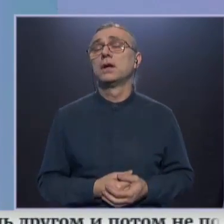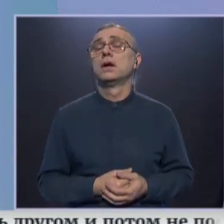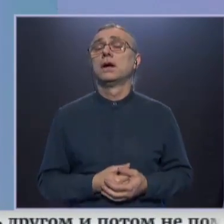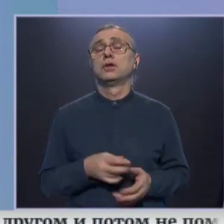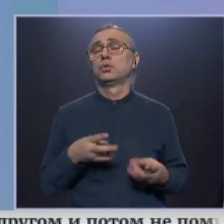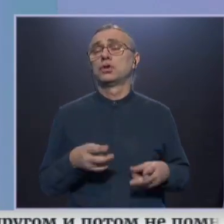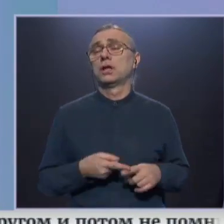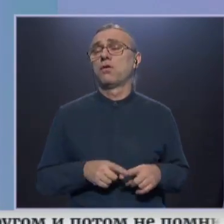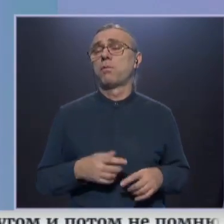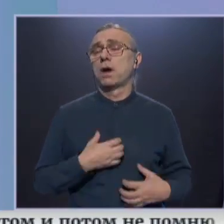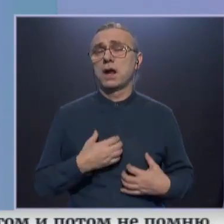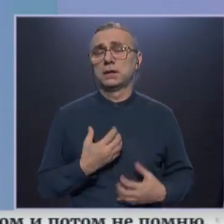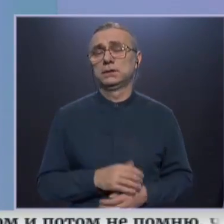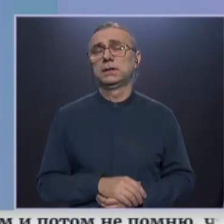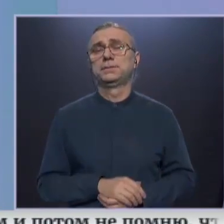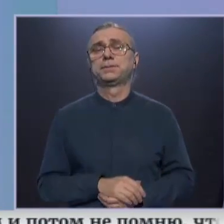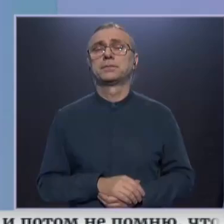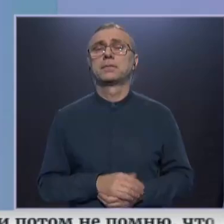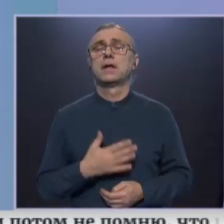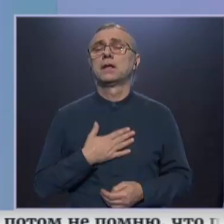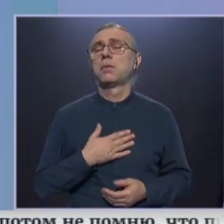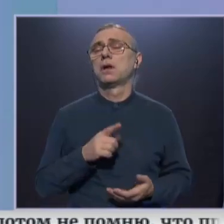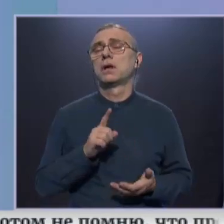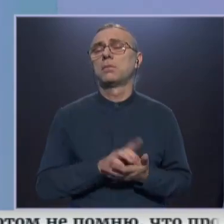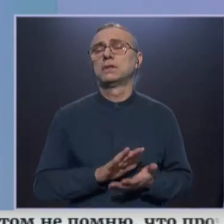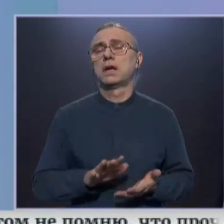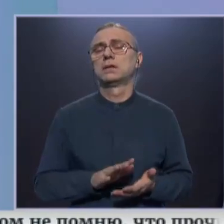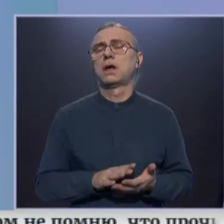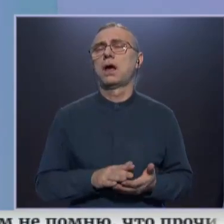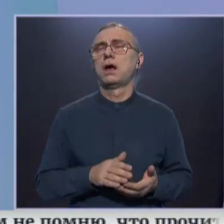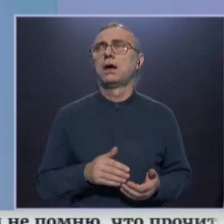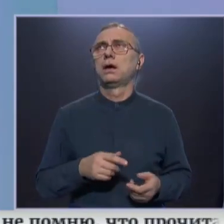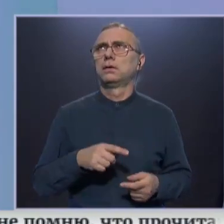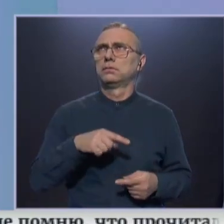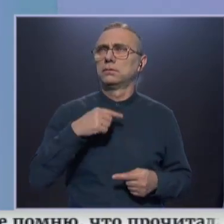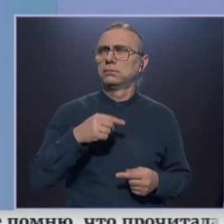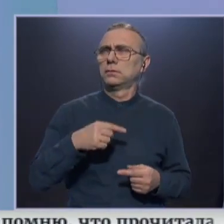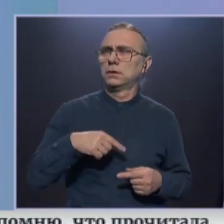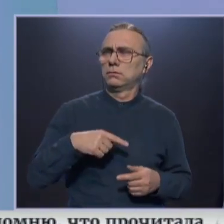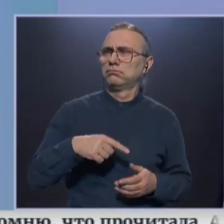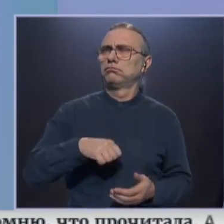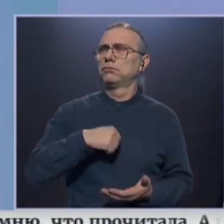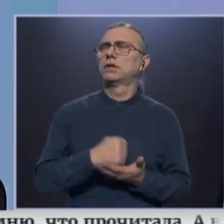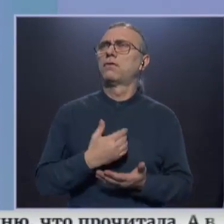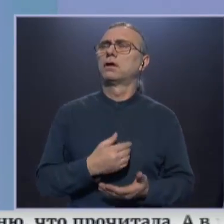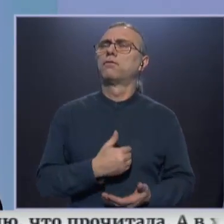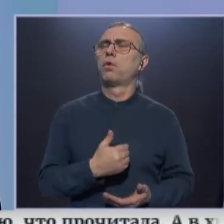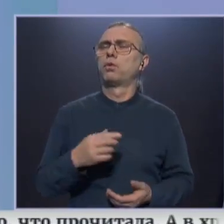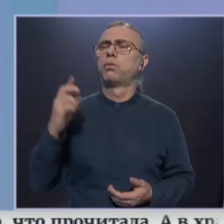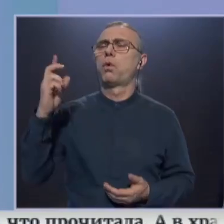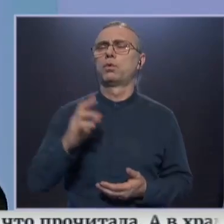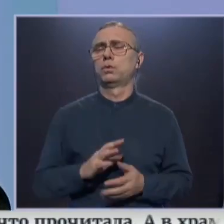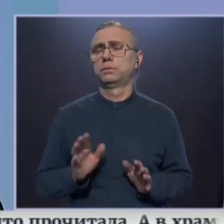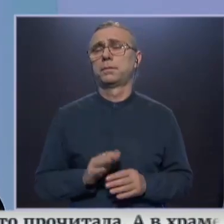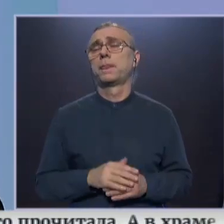Угу. Поэтому тут на самом деле нам не обязательно диктовать волю Бога. Ой, Господи, исцели. Или ой, Господи, быстрее умрет. Угу. Если мы просто